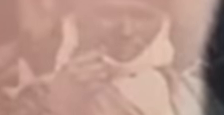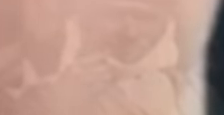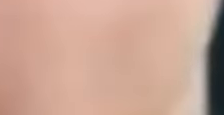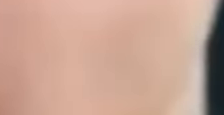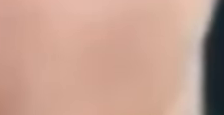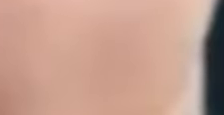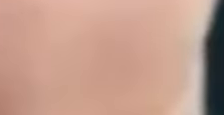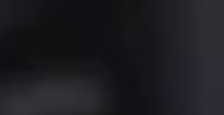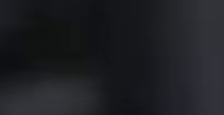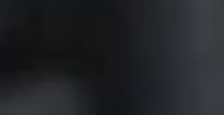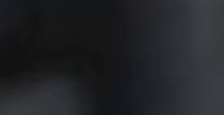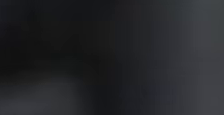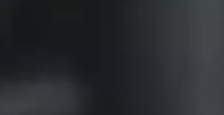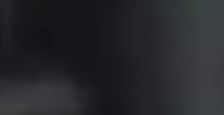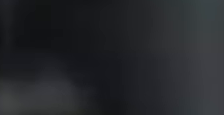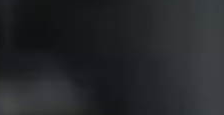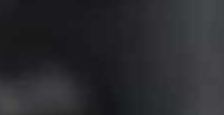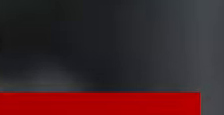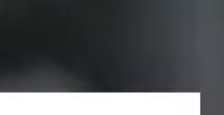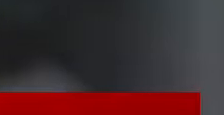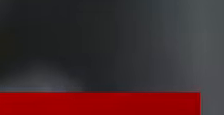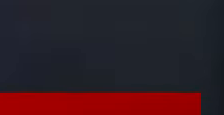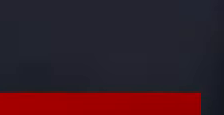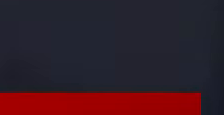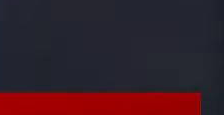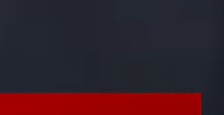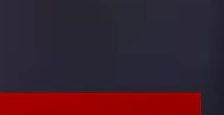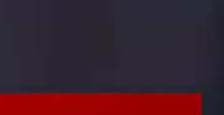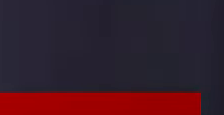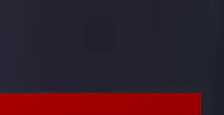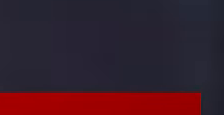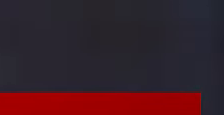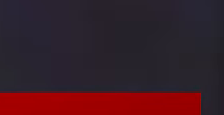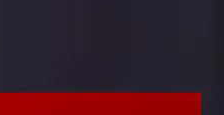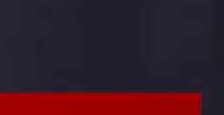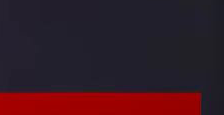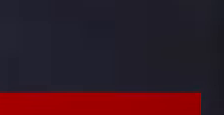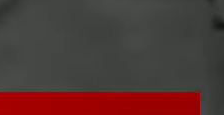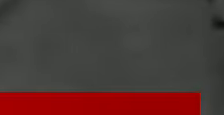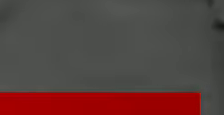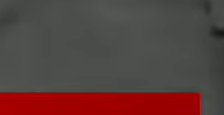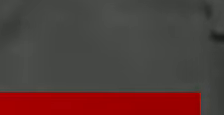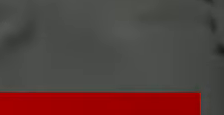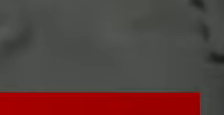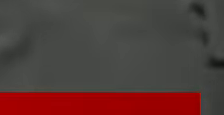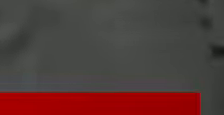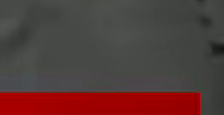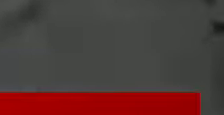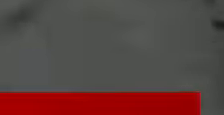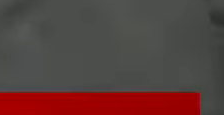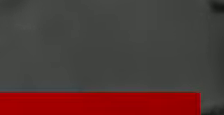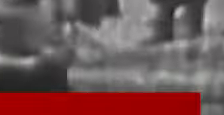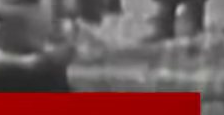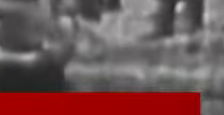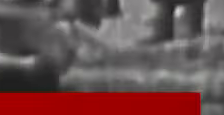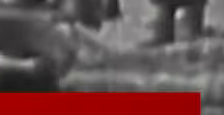cihan, duysun biriz. Duysun bizim bu gökdemiz. Parla